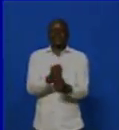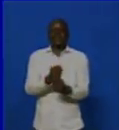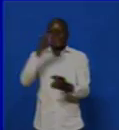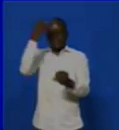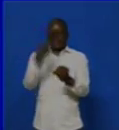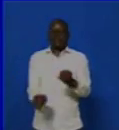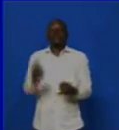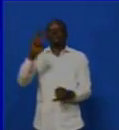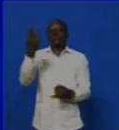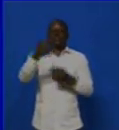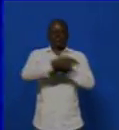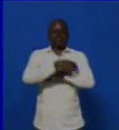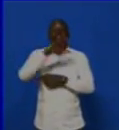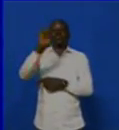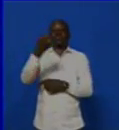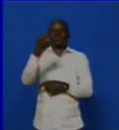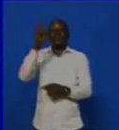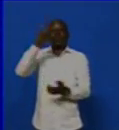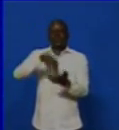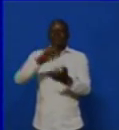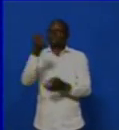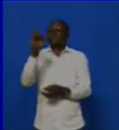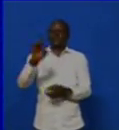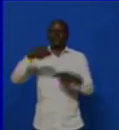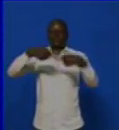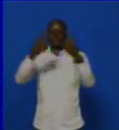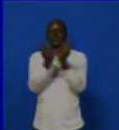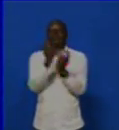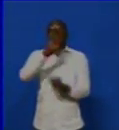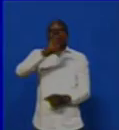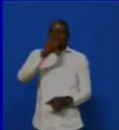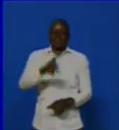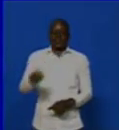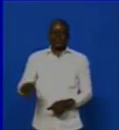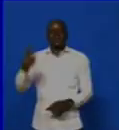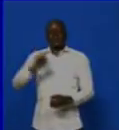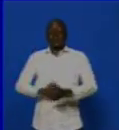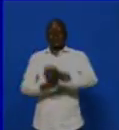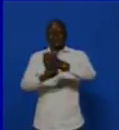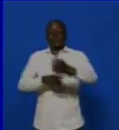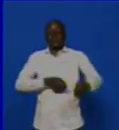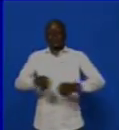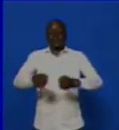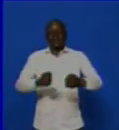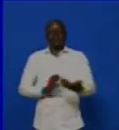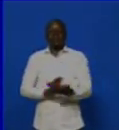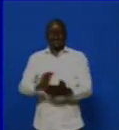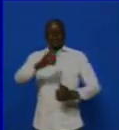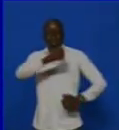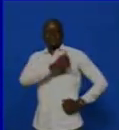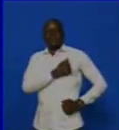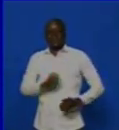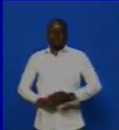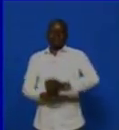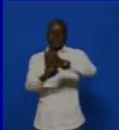deuxième journée parlementaire 2018 du groupe MPP, une motion de soutien est dirigée vers les forces de défense et de